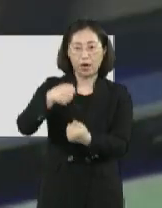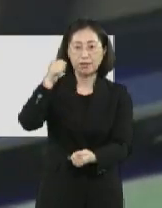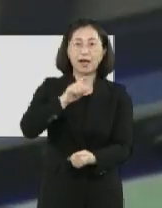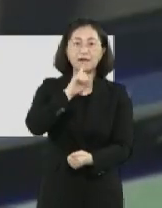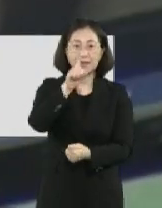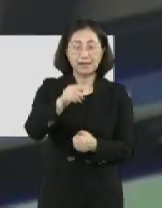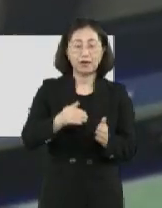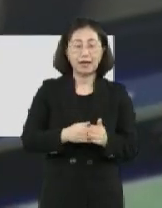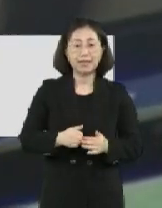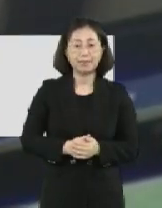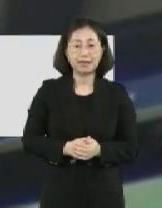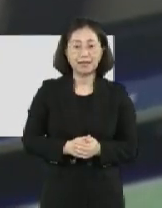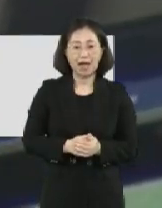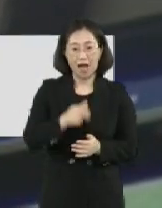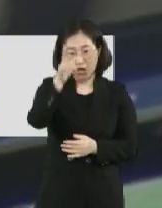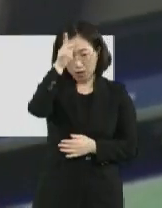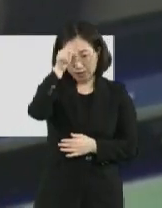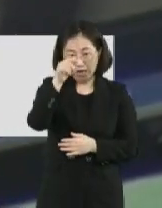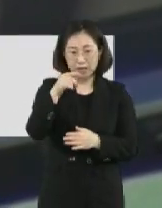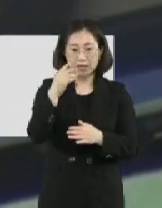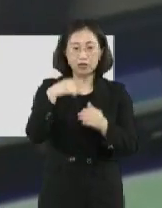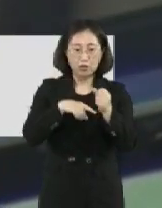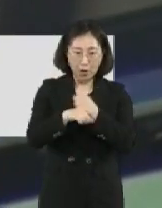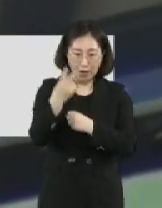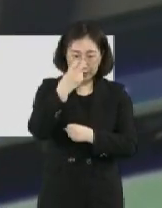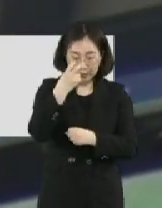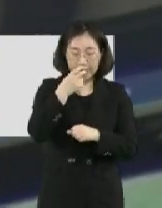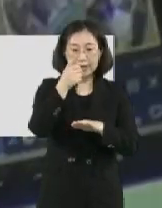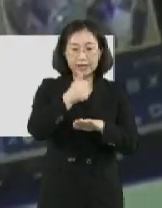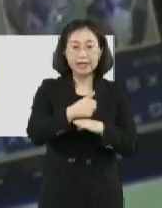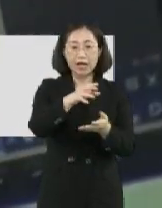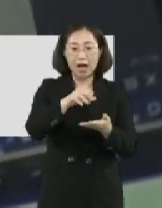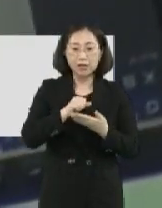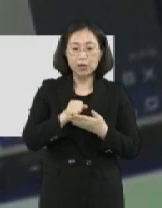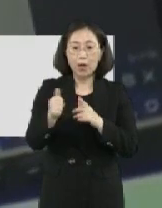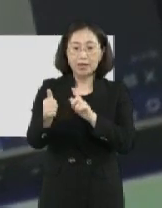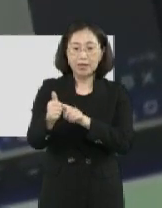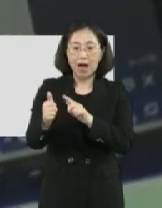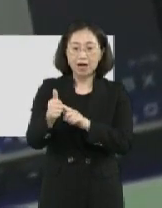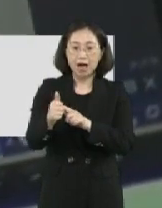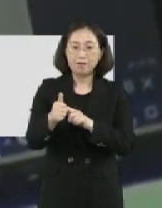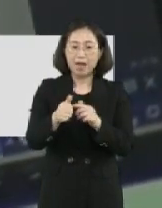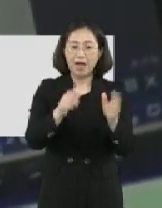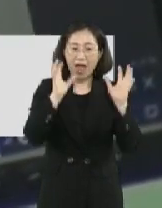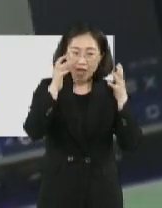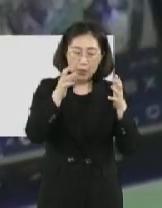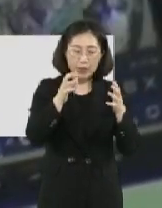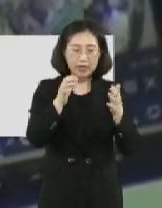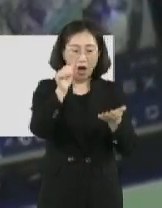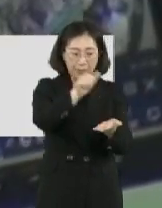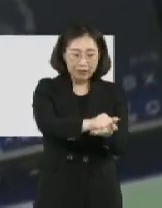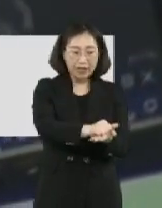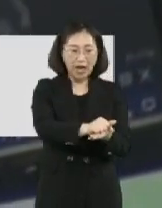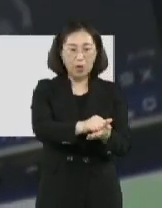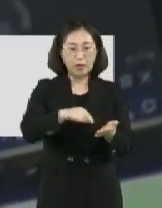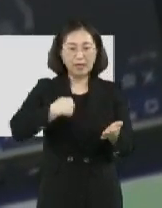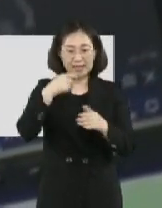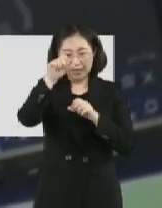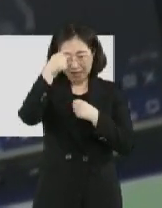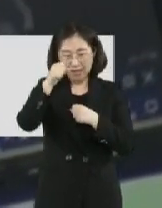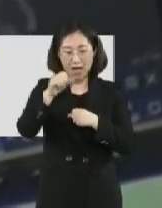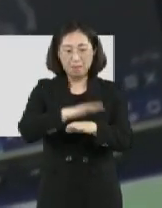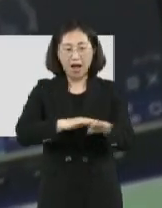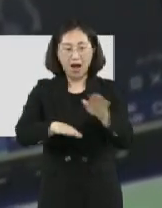구속영장이 신청됐습니다. 경찰은 국과수의 부검 결과 등을 토대로 A씨가 피해 아동을 엎드리게 한 뒤 자신의 다리와